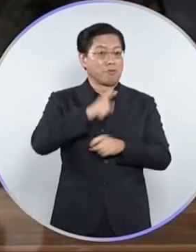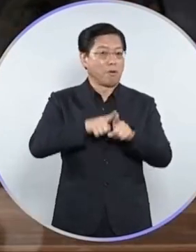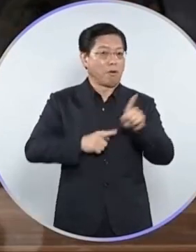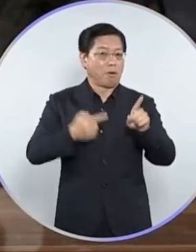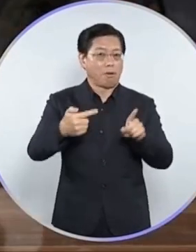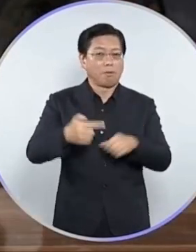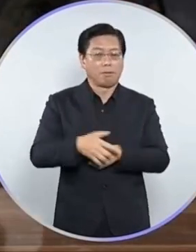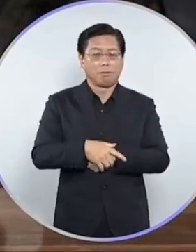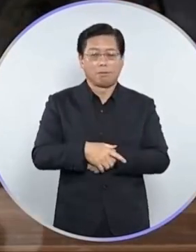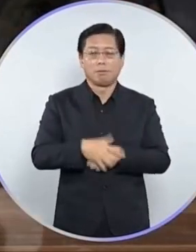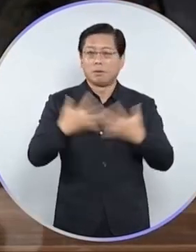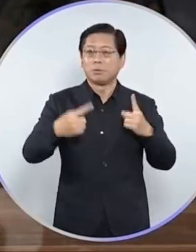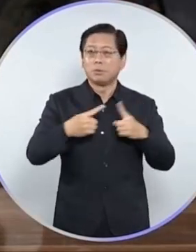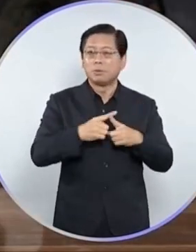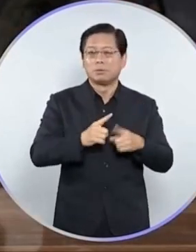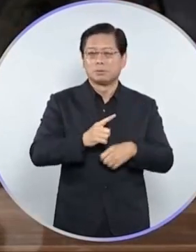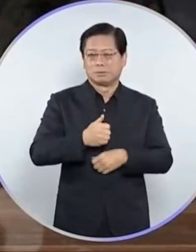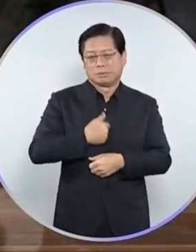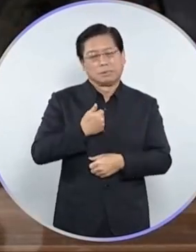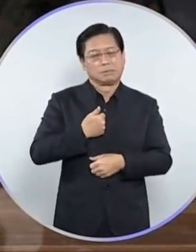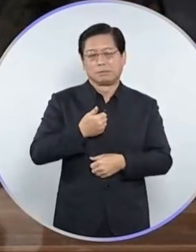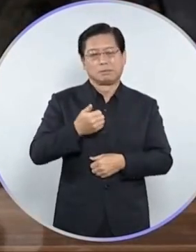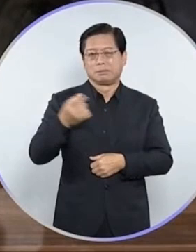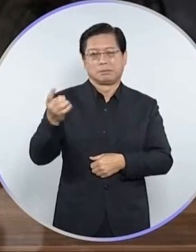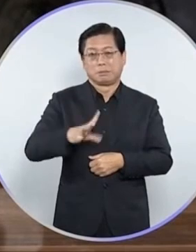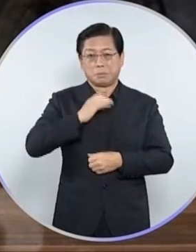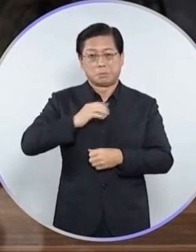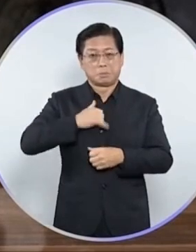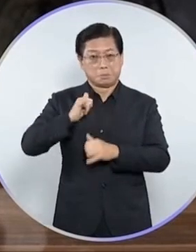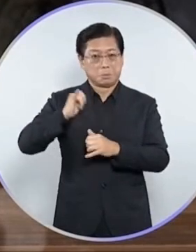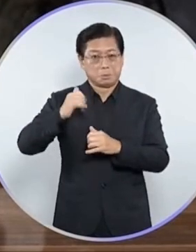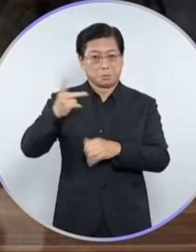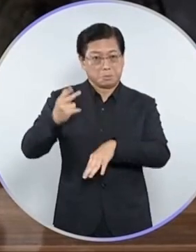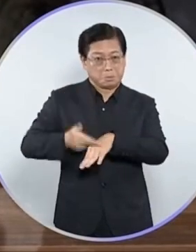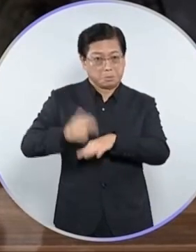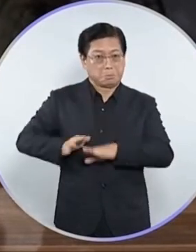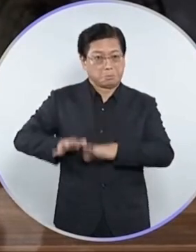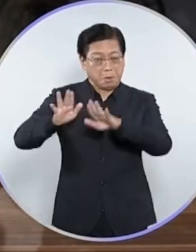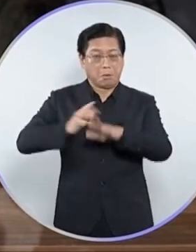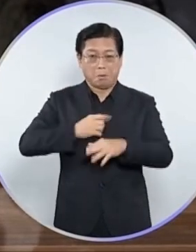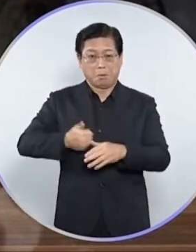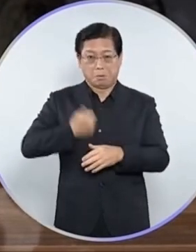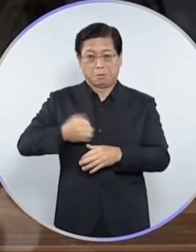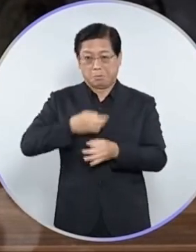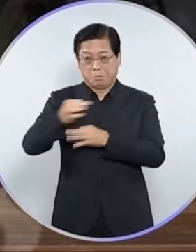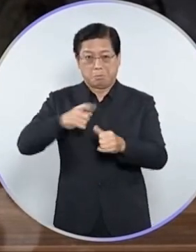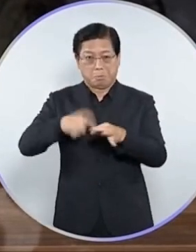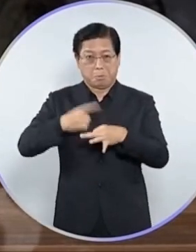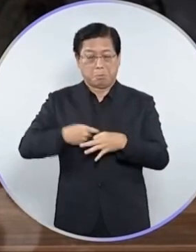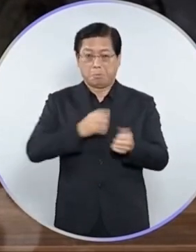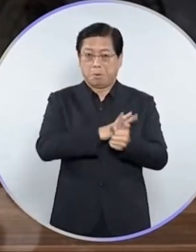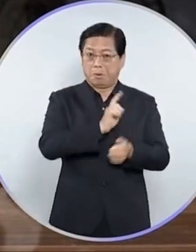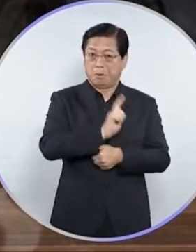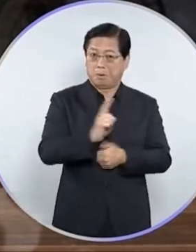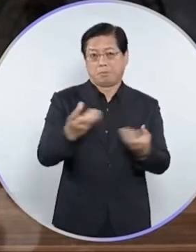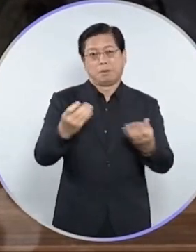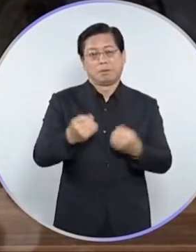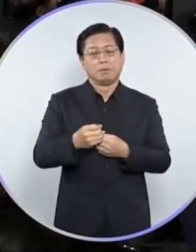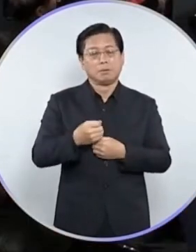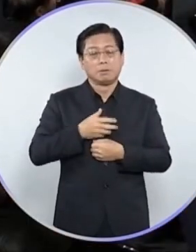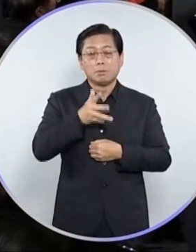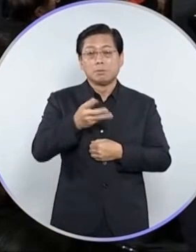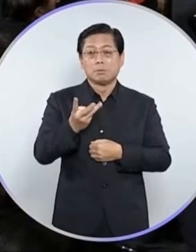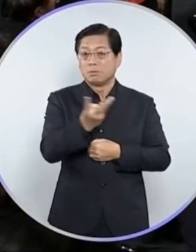均。那很多人其实并没有享受到发展高科技产业所带来的经济成长的成果。请问三位候选